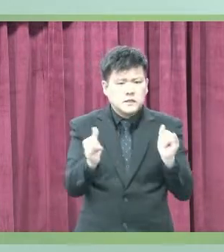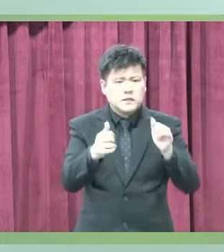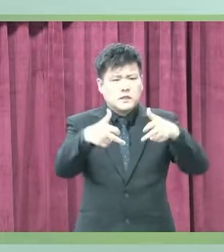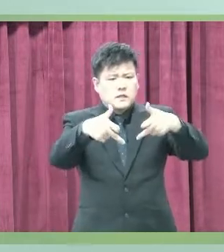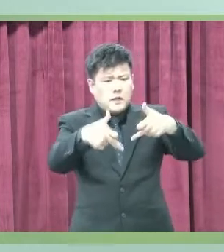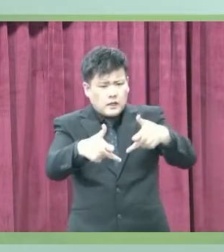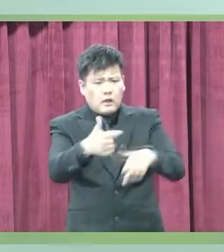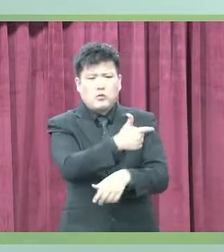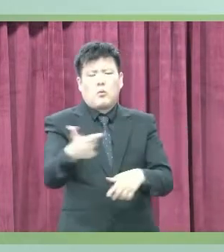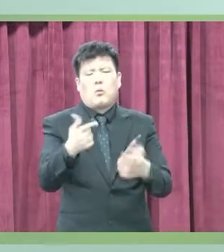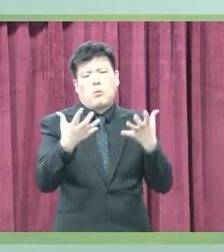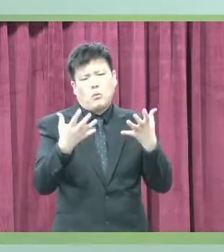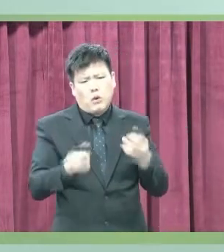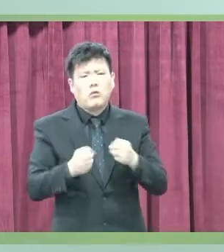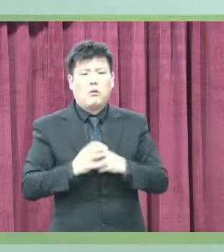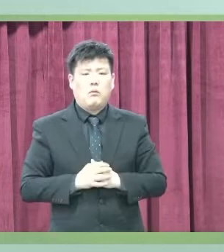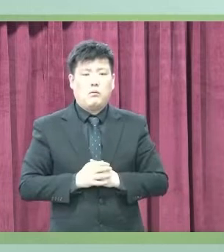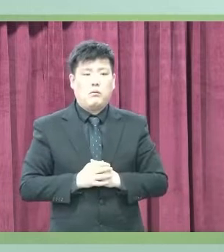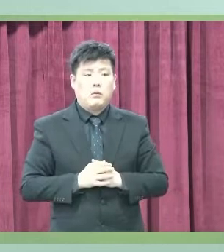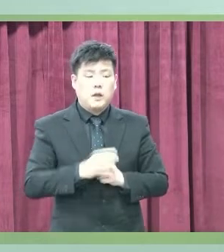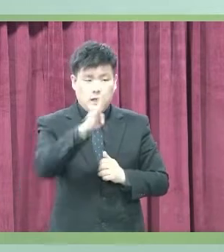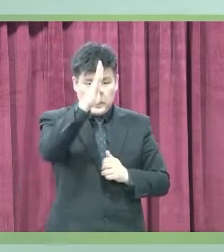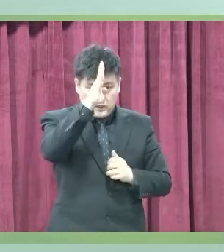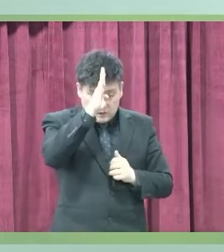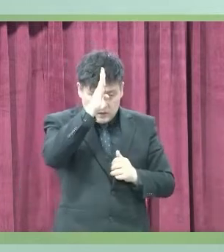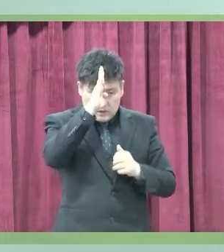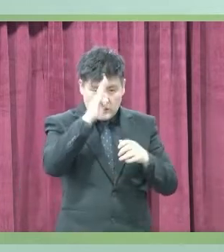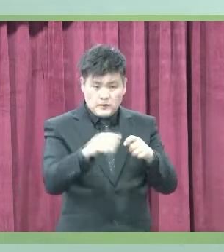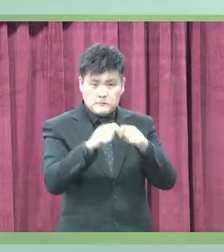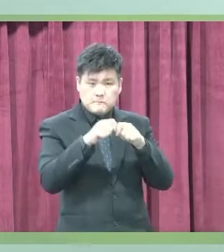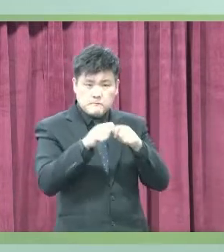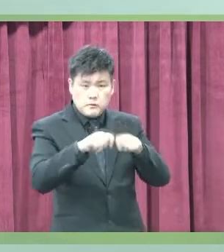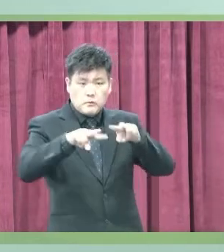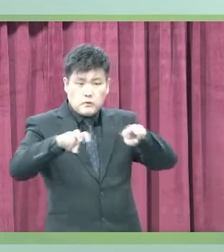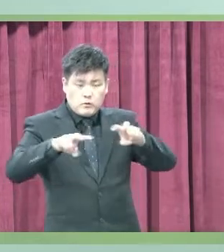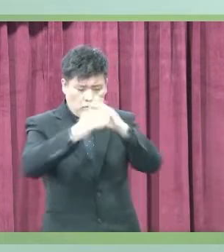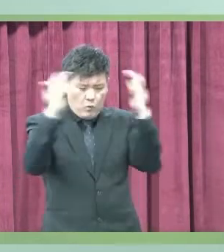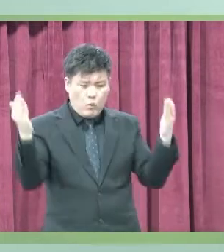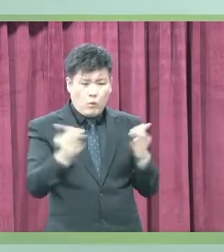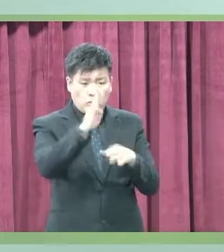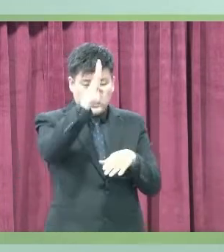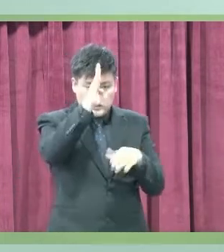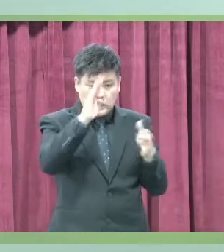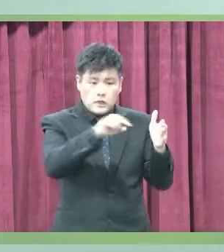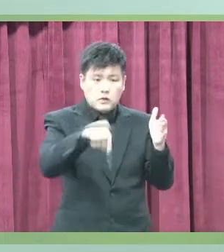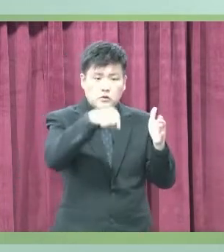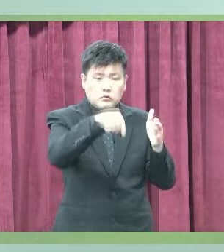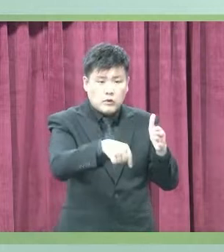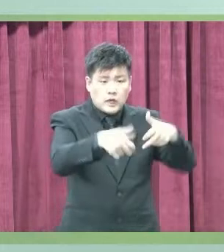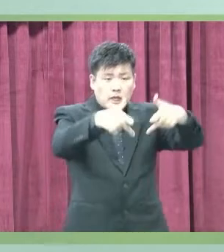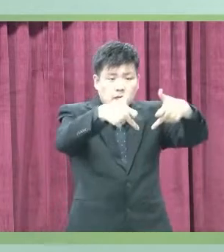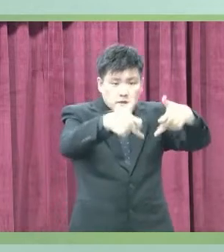보입니다. 질환 의심 세부 현황 결과는 모든 질환에서 장애인이 그 비장애인보다